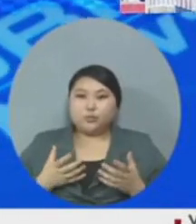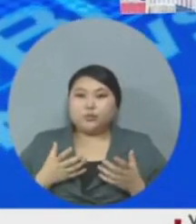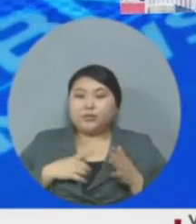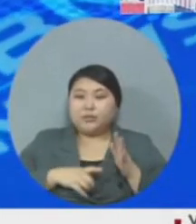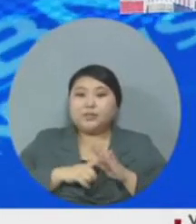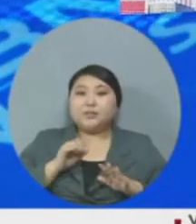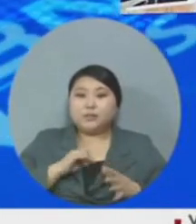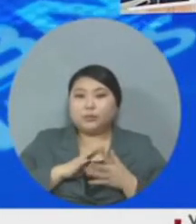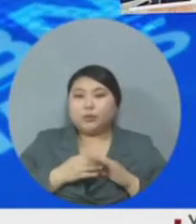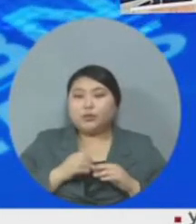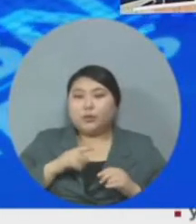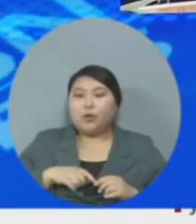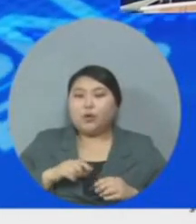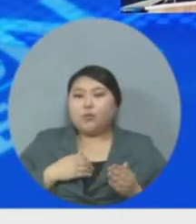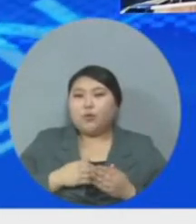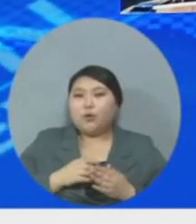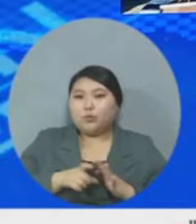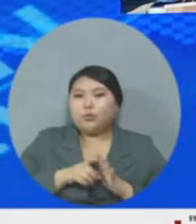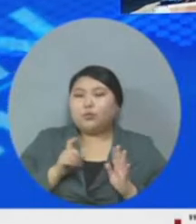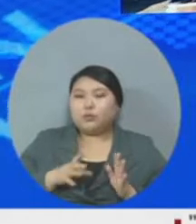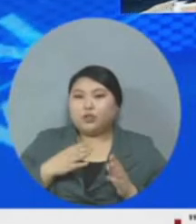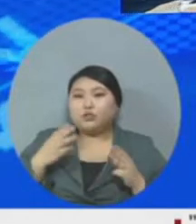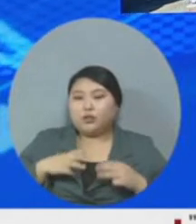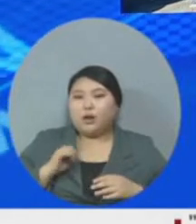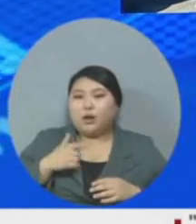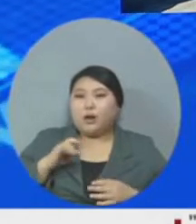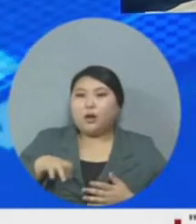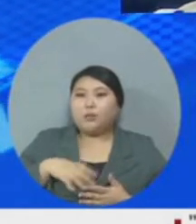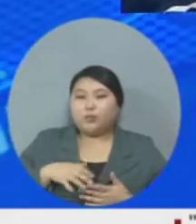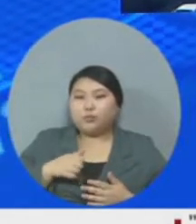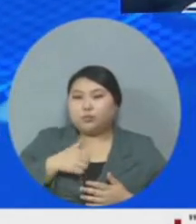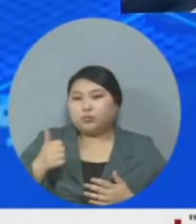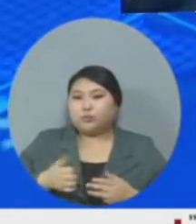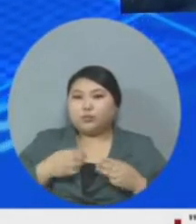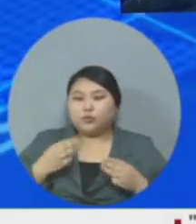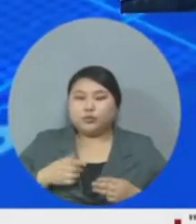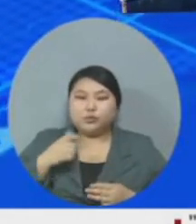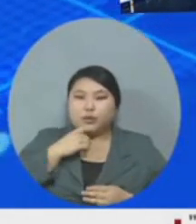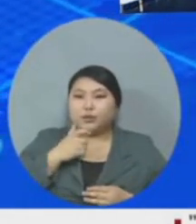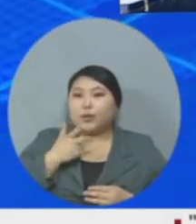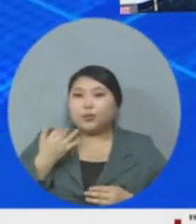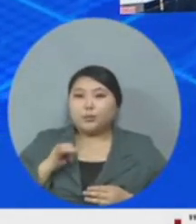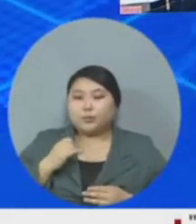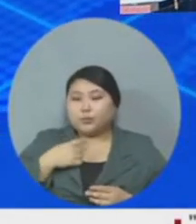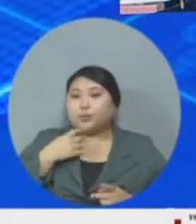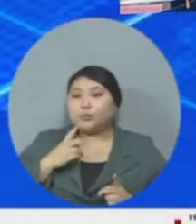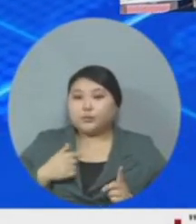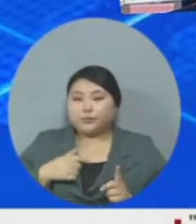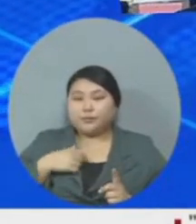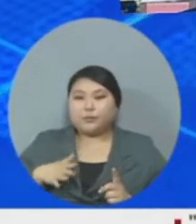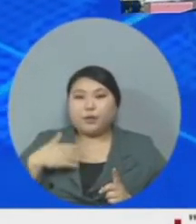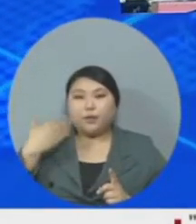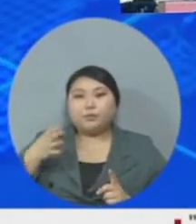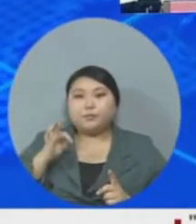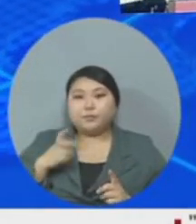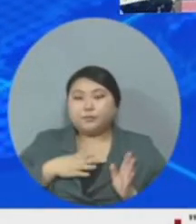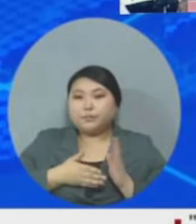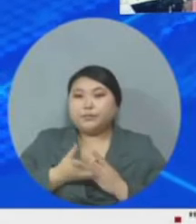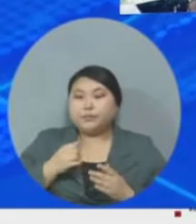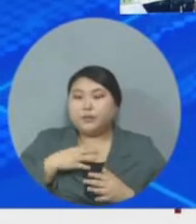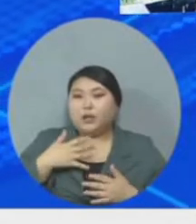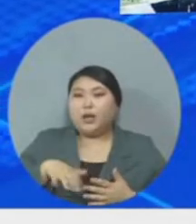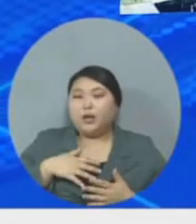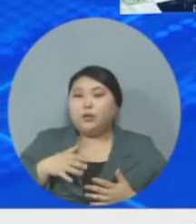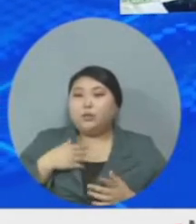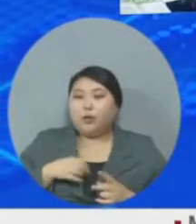эхэлсэн ч энэ бол богино хугацааны шийдэл төдийгүй агаарын бохирдлыг бүрэн шийдэж чадаагүй гэсэн үг юм а. Эрх оны төсөвт агаарын бохирдлыг бууруулахын